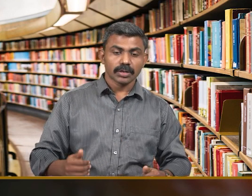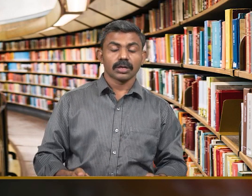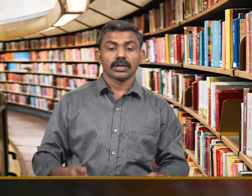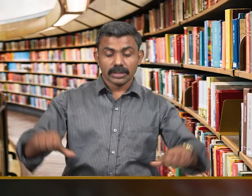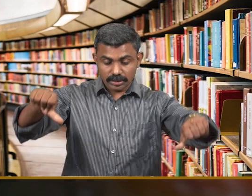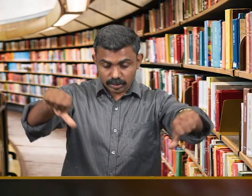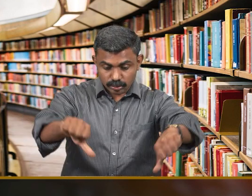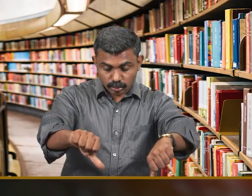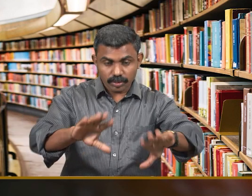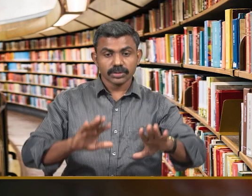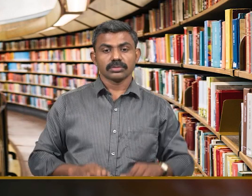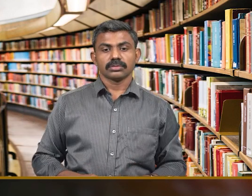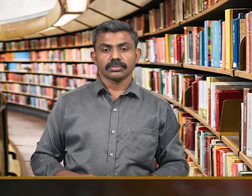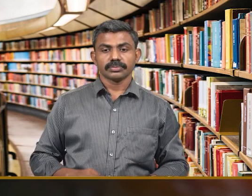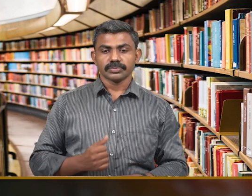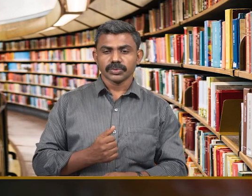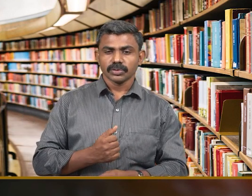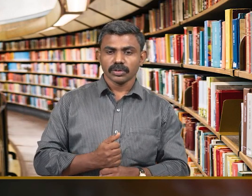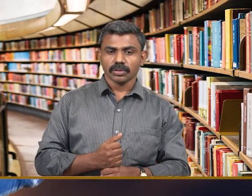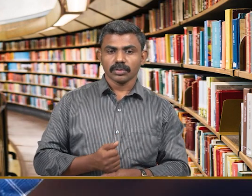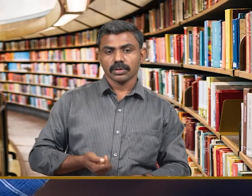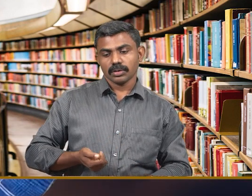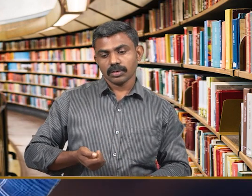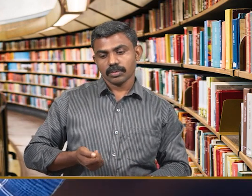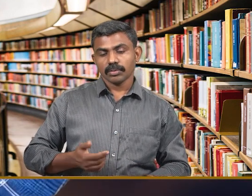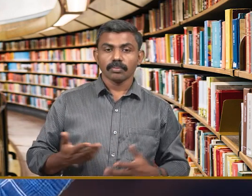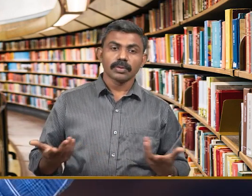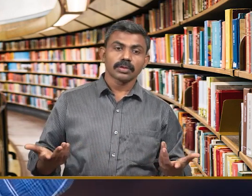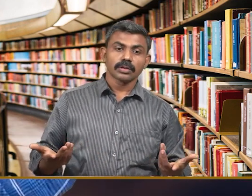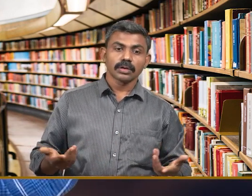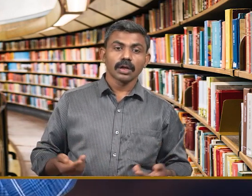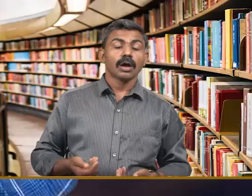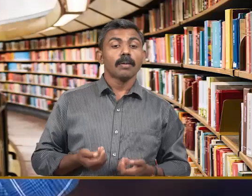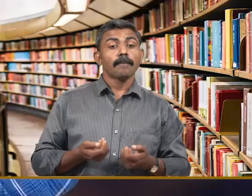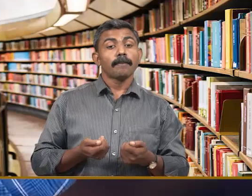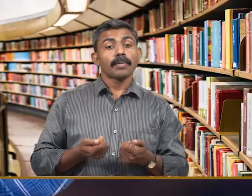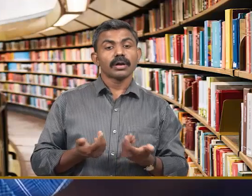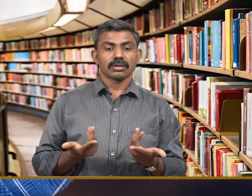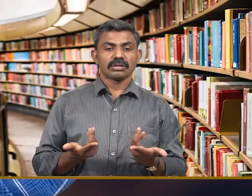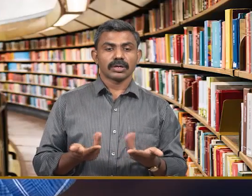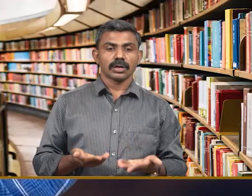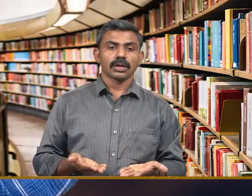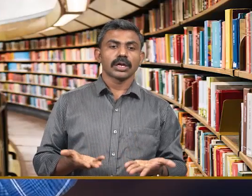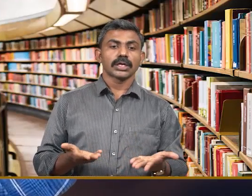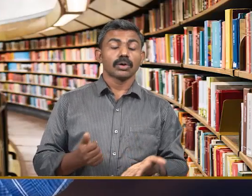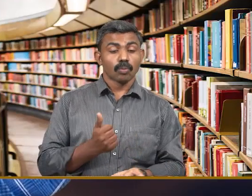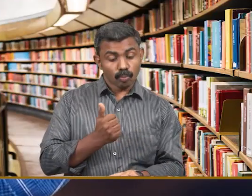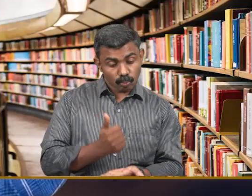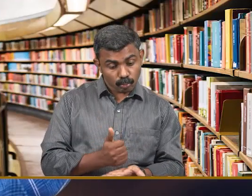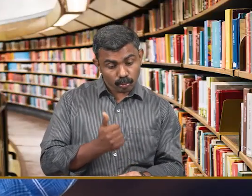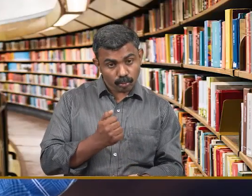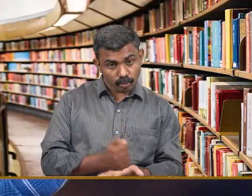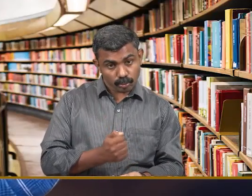சிரமத்தை சந்தித்தாங்க. ஏன்னா நம்ம என்ன தான் அரசியல் ரீதியாக எவ்வளோ வரலாற்று சம்மந்தமாக படித்தாலும் கூட பொருளாதாரம் தான் ஒரு வரலாற்றை வந்து தீர்மானிக்கிறதுல கண்டிப்பாக